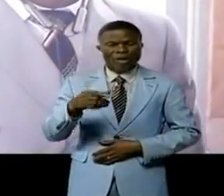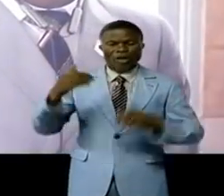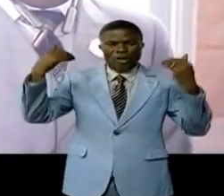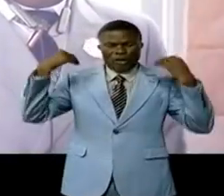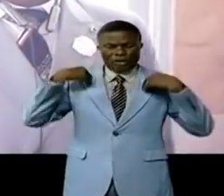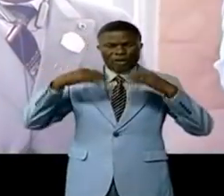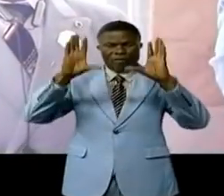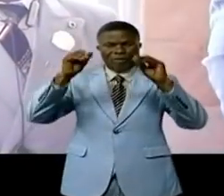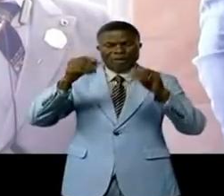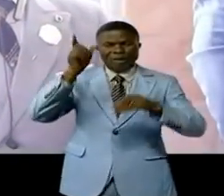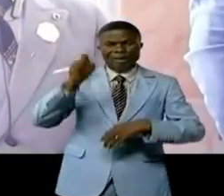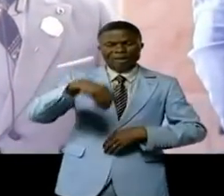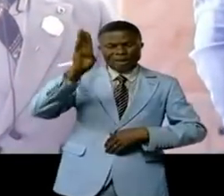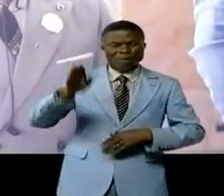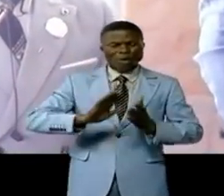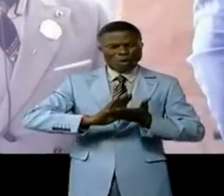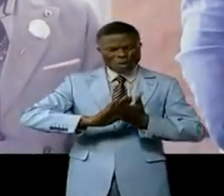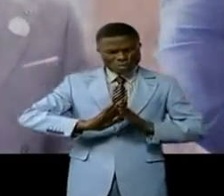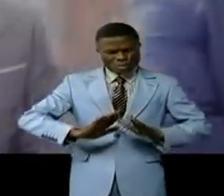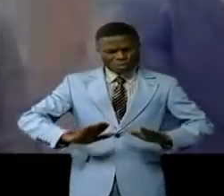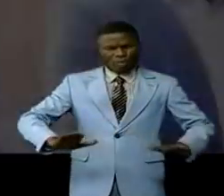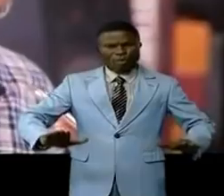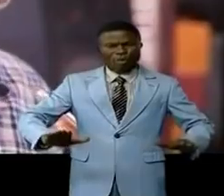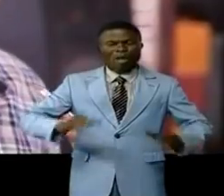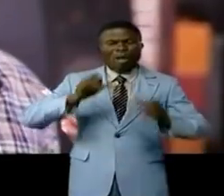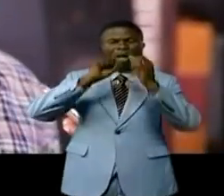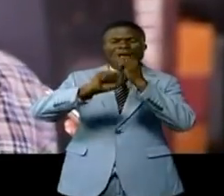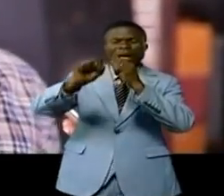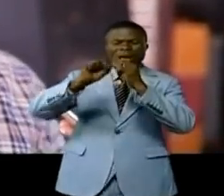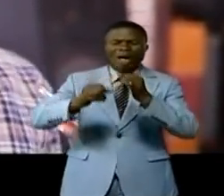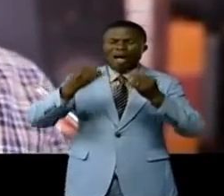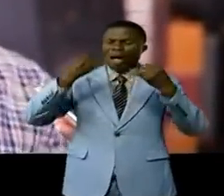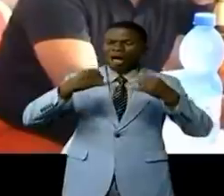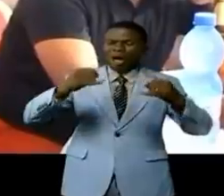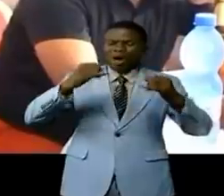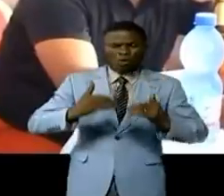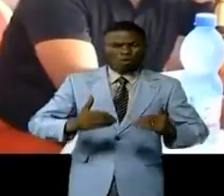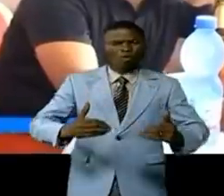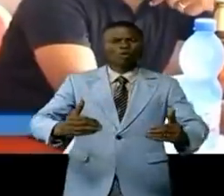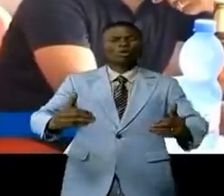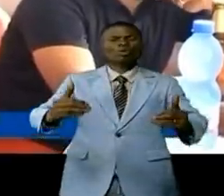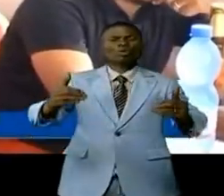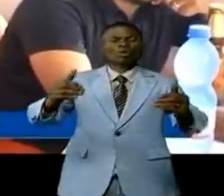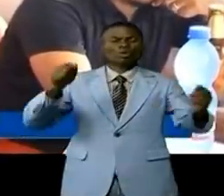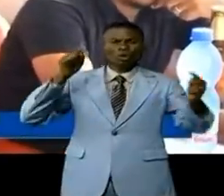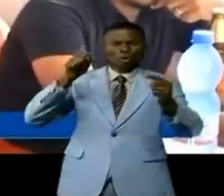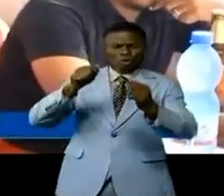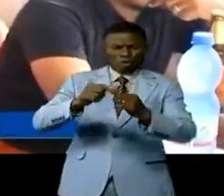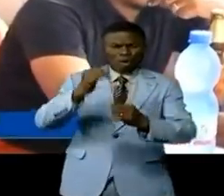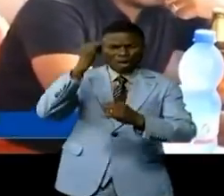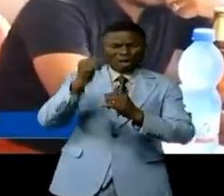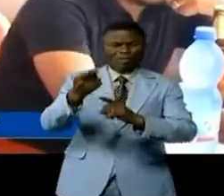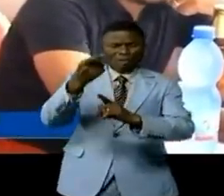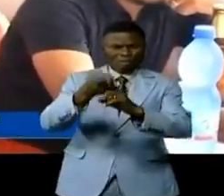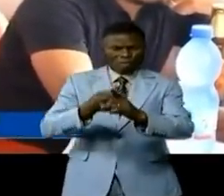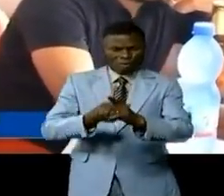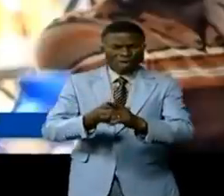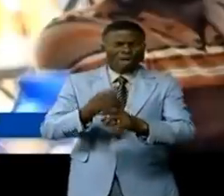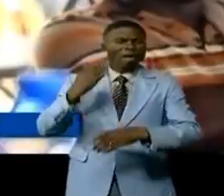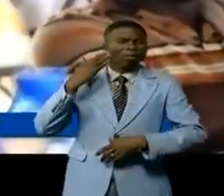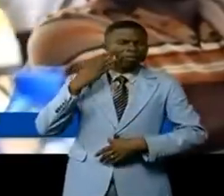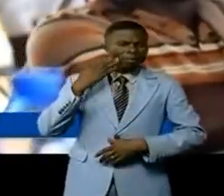magazine 100% Bopeto et Sarel, cette campagne de sensibilisation va se poursuivre jusqu'à la fin de ce mois, le mois de